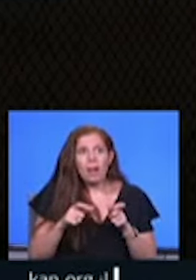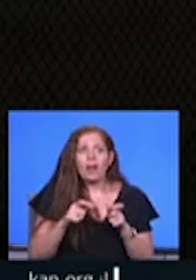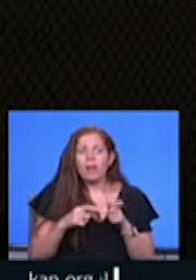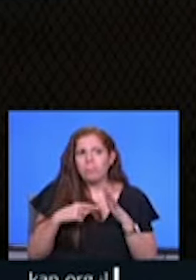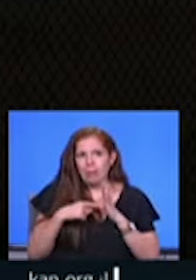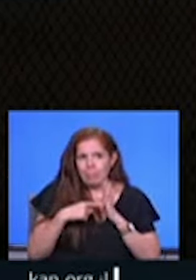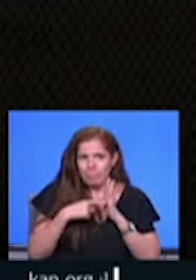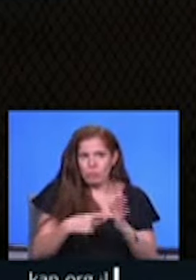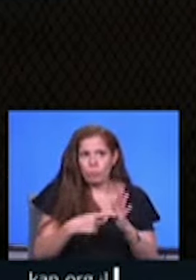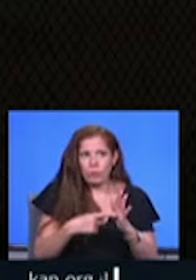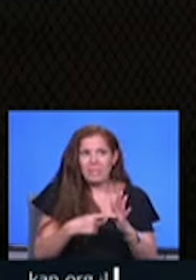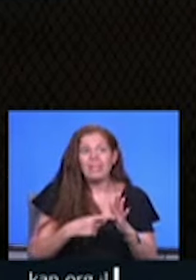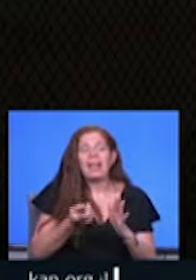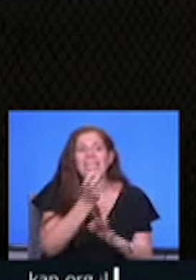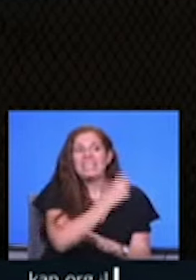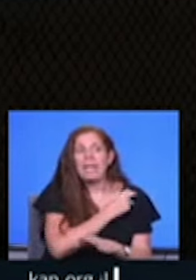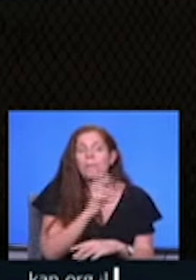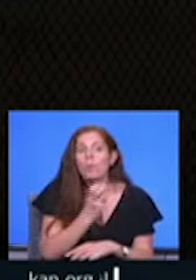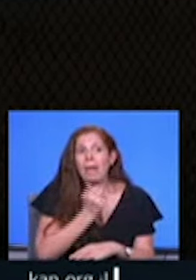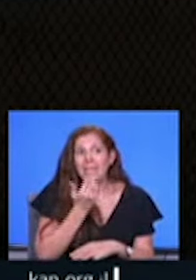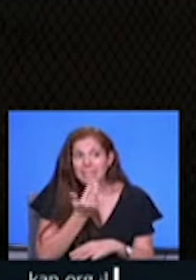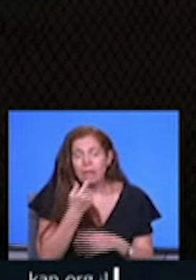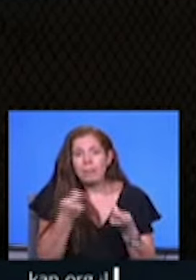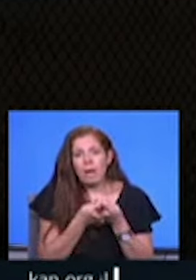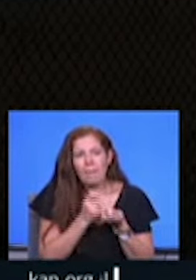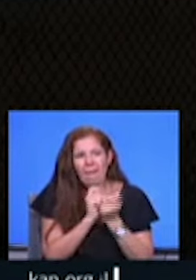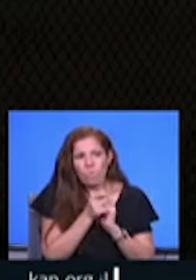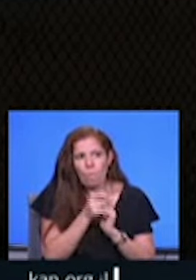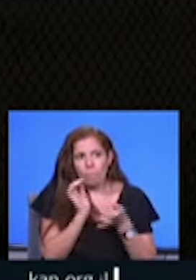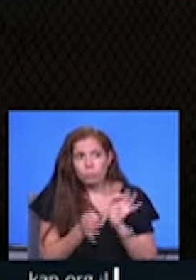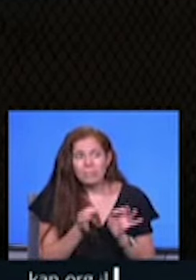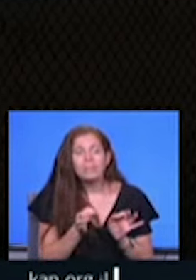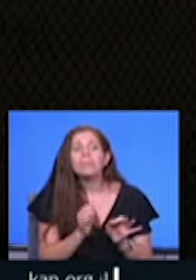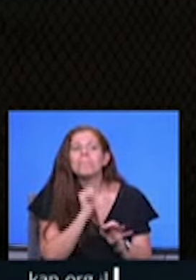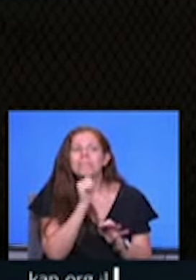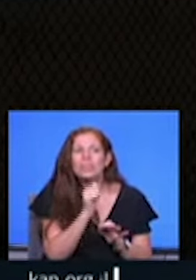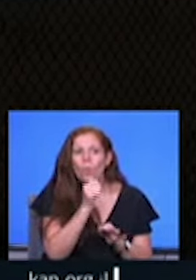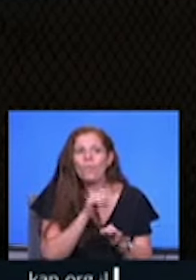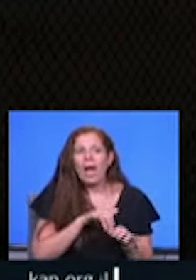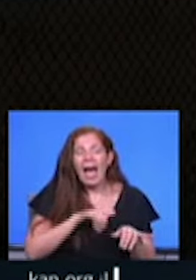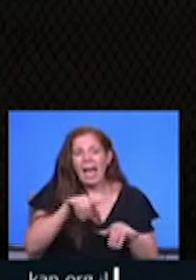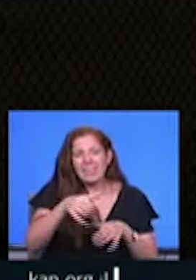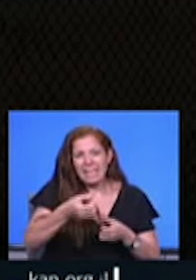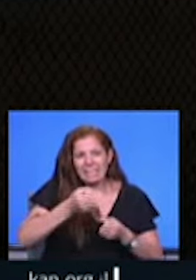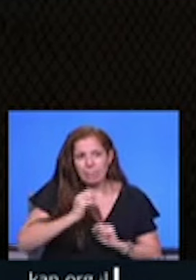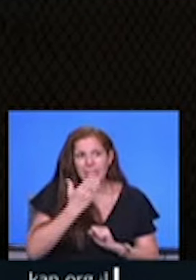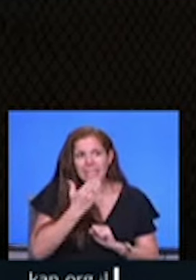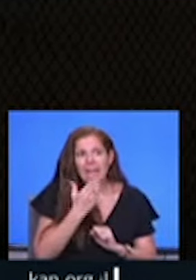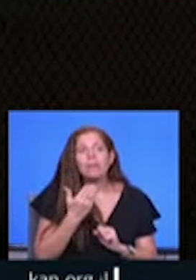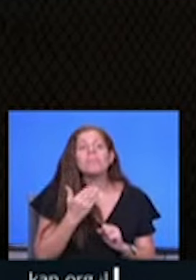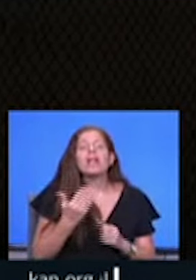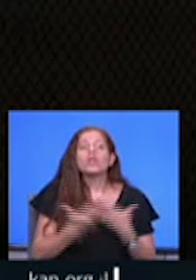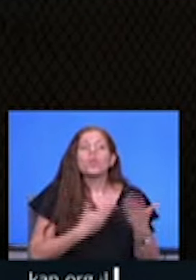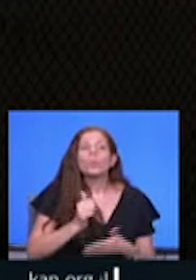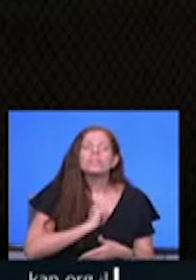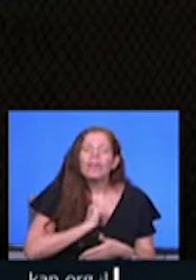המילואים הישראלים בנוגע לרפורמה המשפטית, בסירוב הטייסים הישראלים לשירות צבאי התנדבותי, ואתה מביא עוד